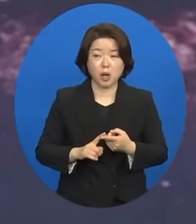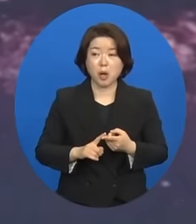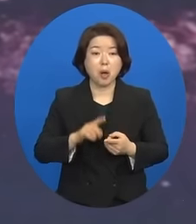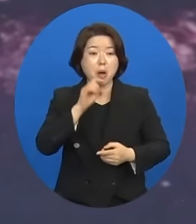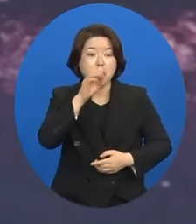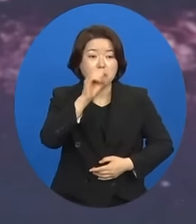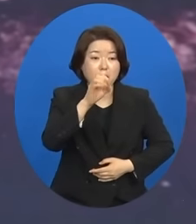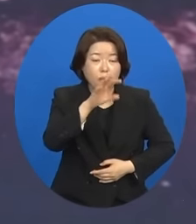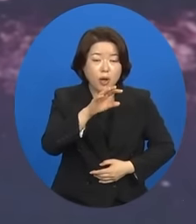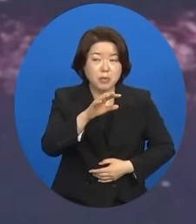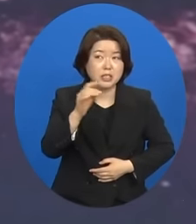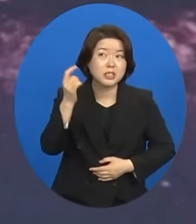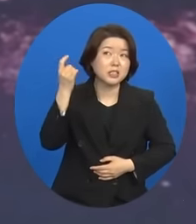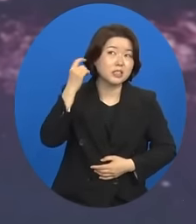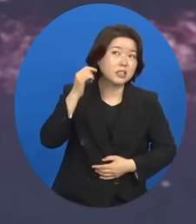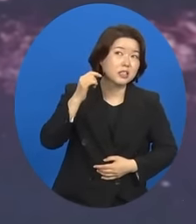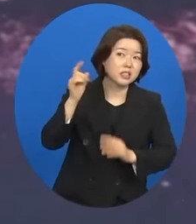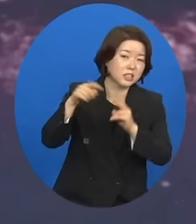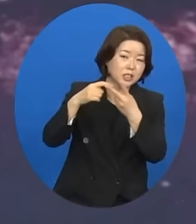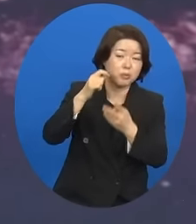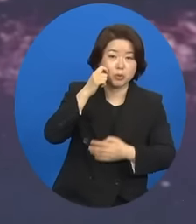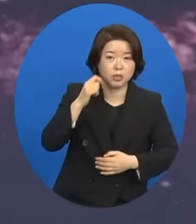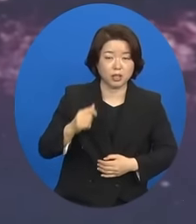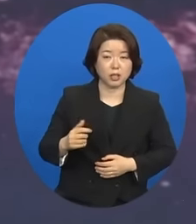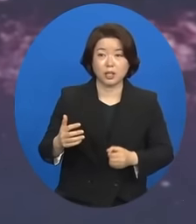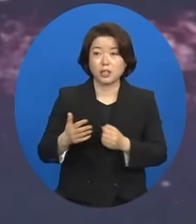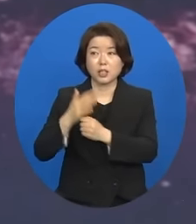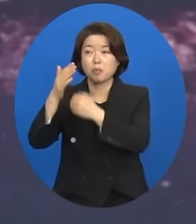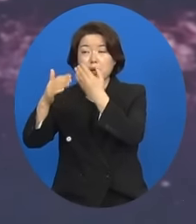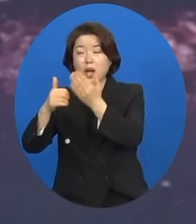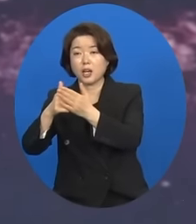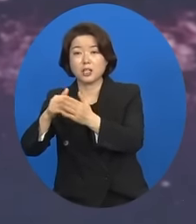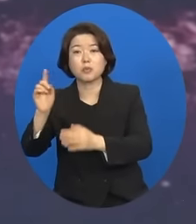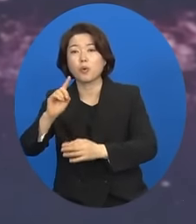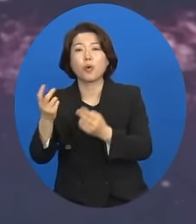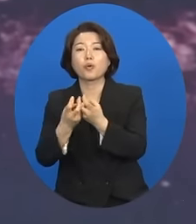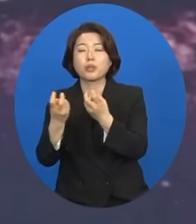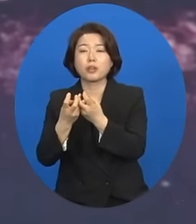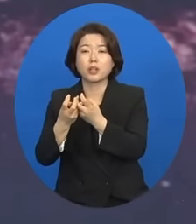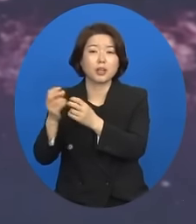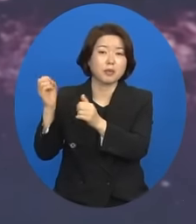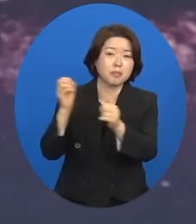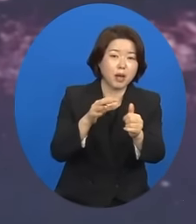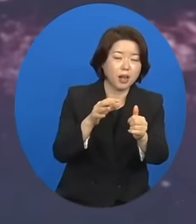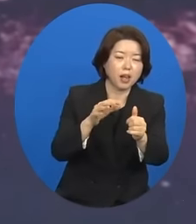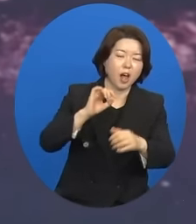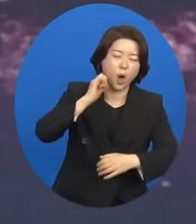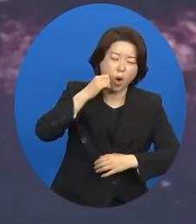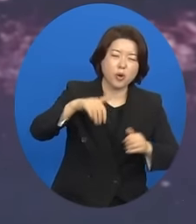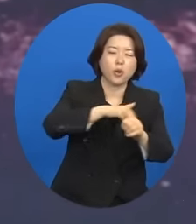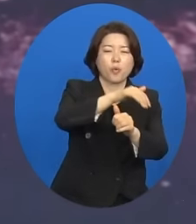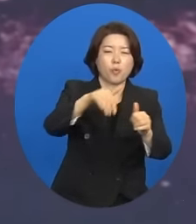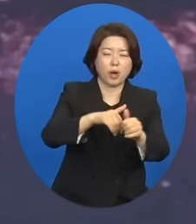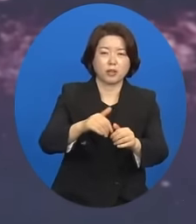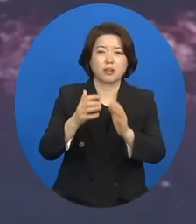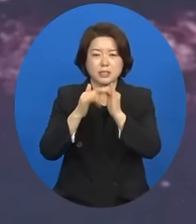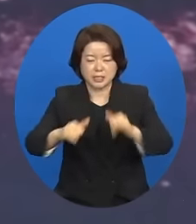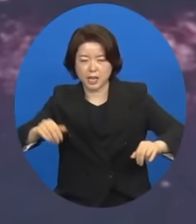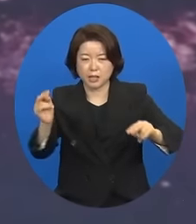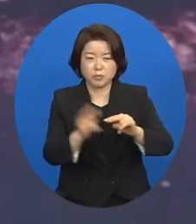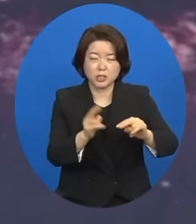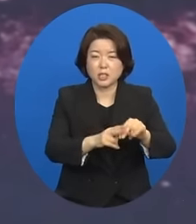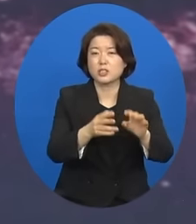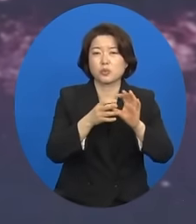알아들어요 그래서 하나님이 어떻게 말씀하신다고 어려운 환경과 사람의 채찍을